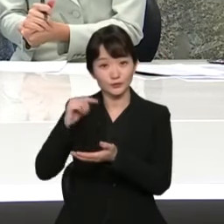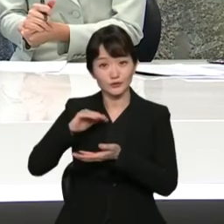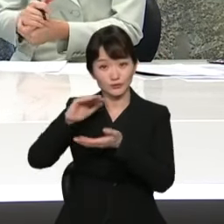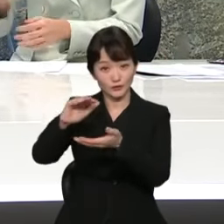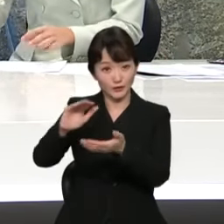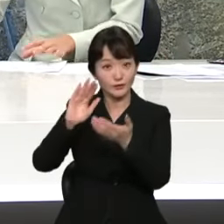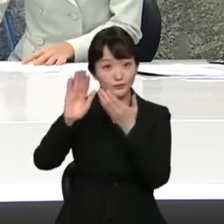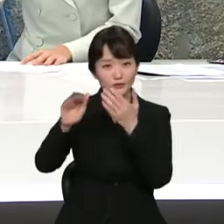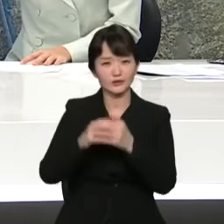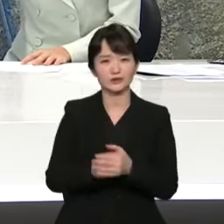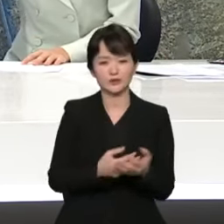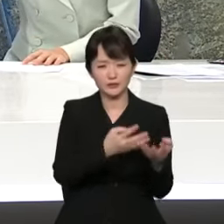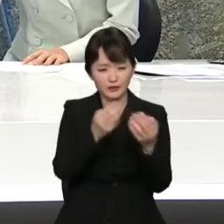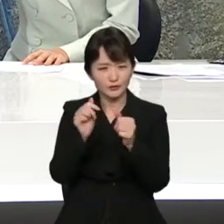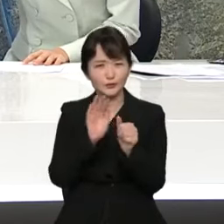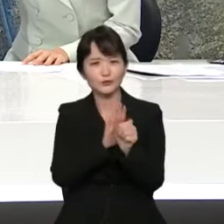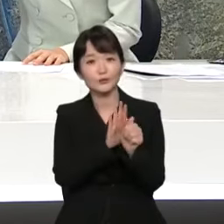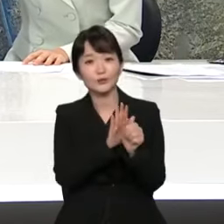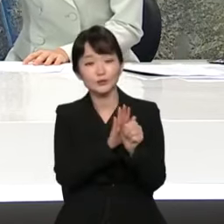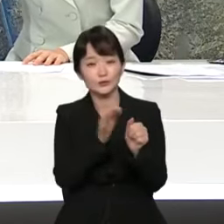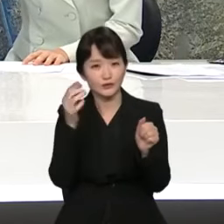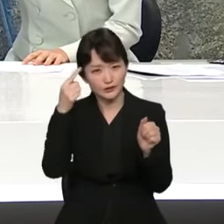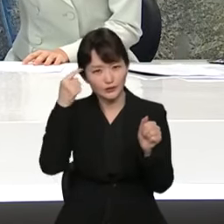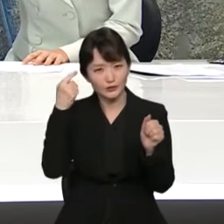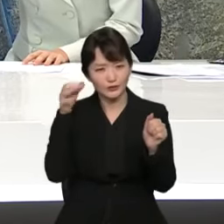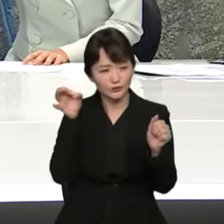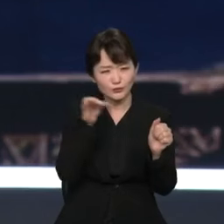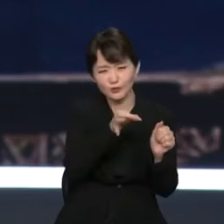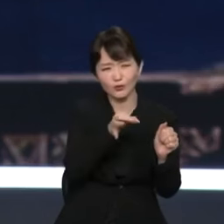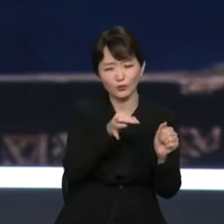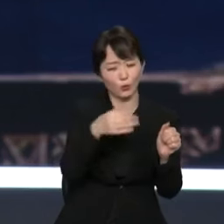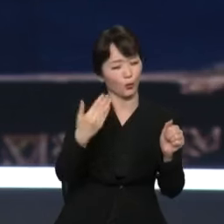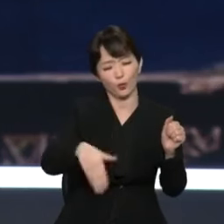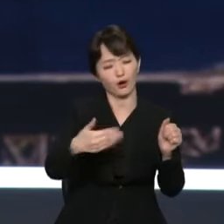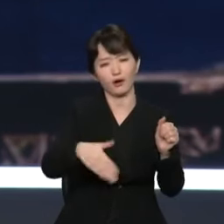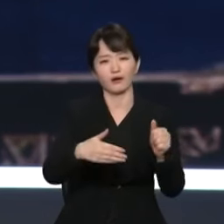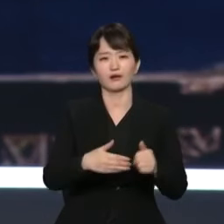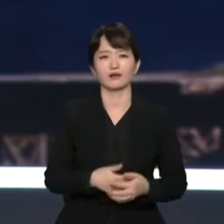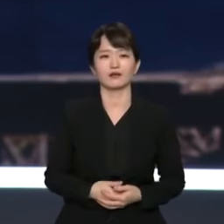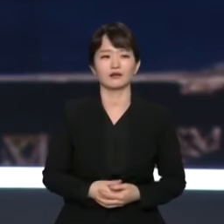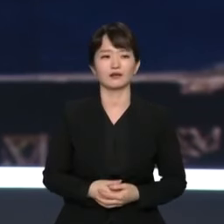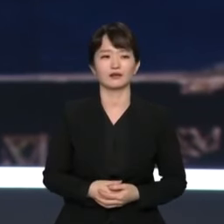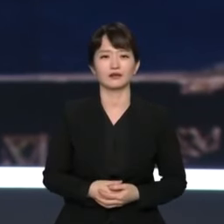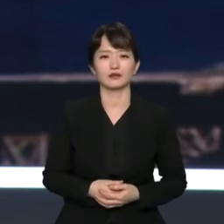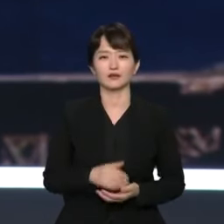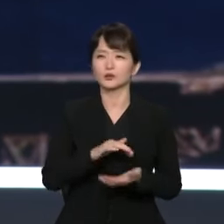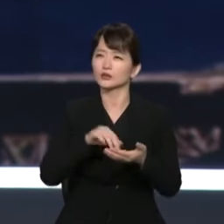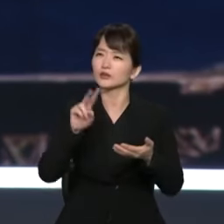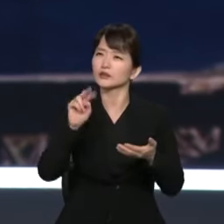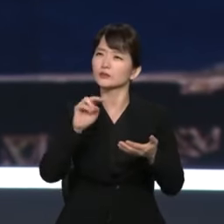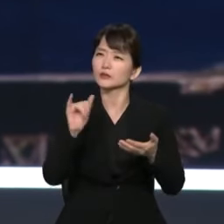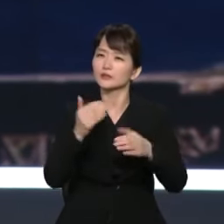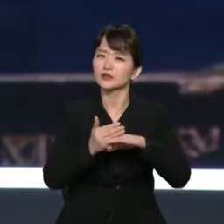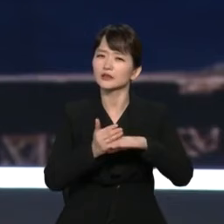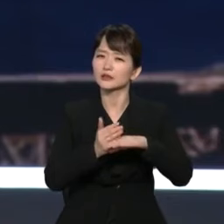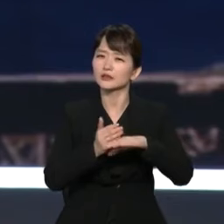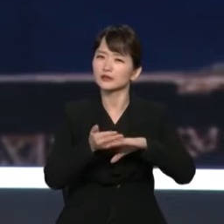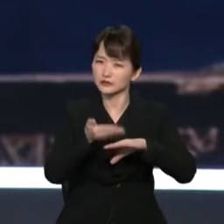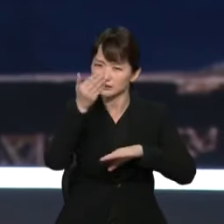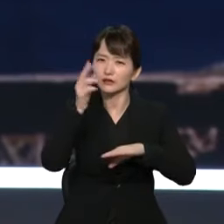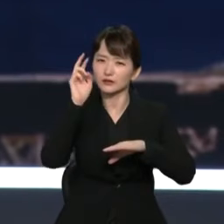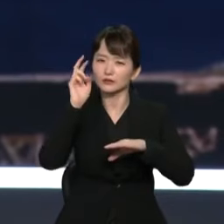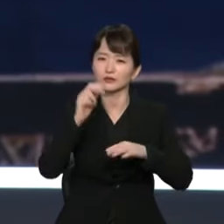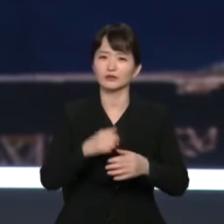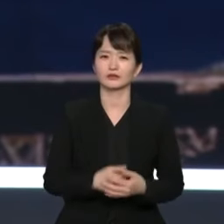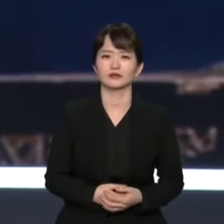정말 많은 분들이 도움의 손길을 내밀어 주셨다면서네 엄청납니다 뭐 한 2만 명이 넘은 거 넘을 것 같습니다